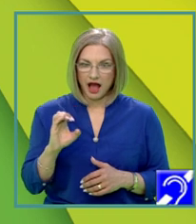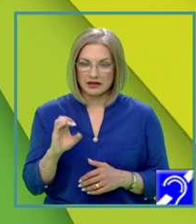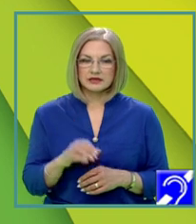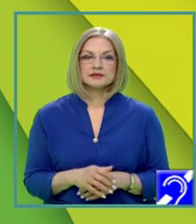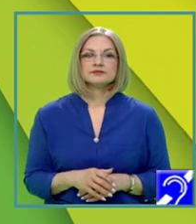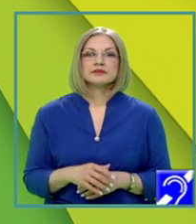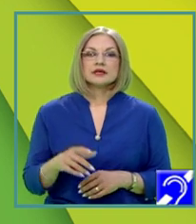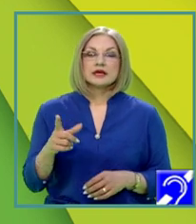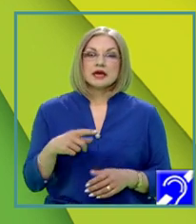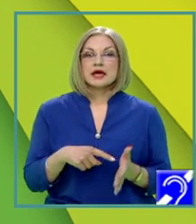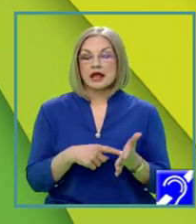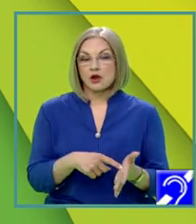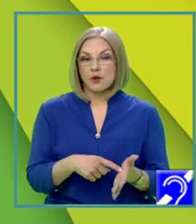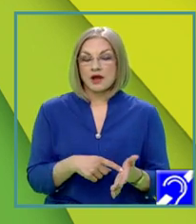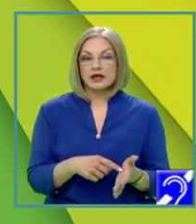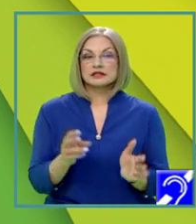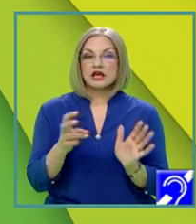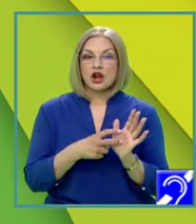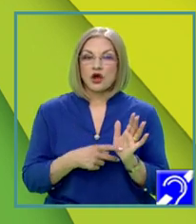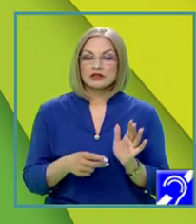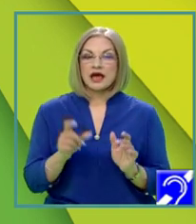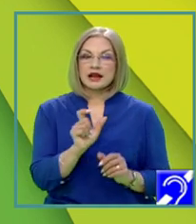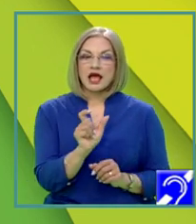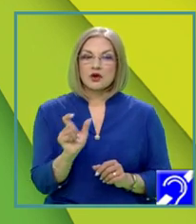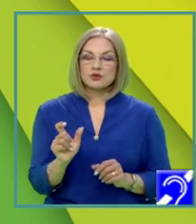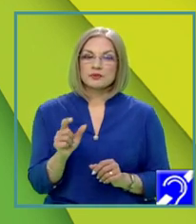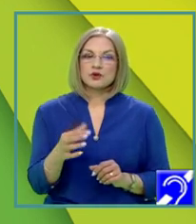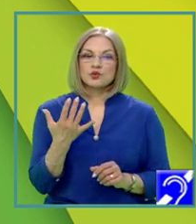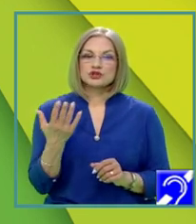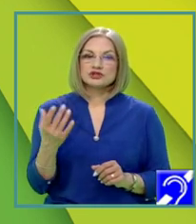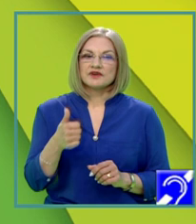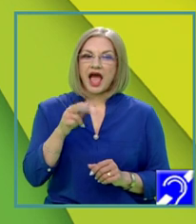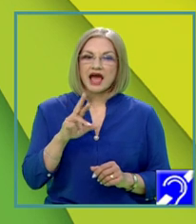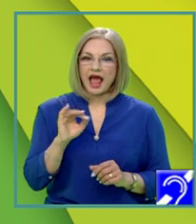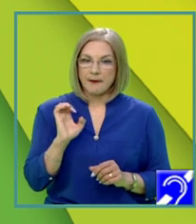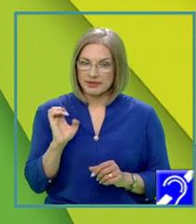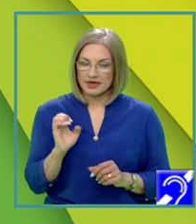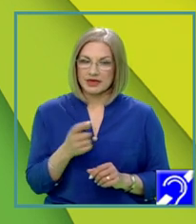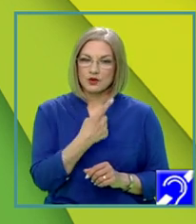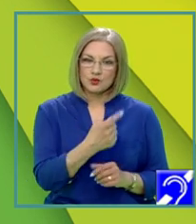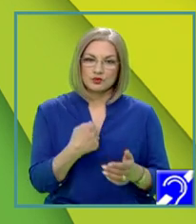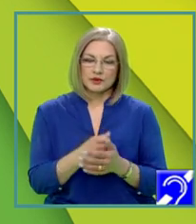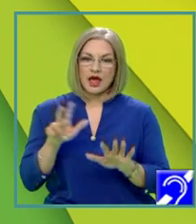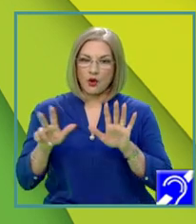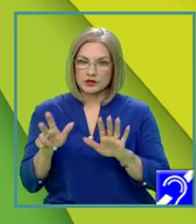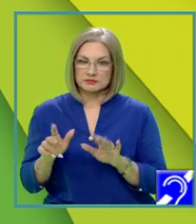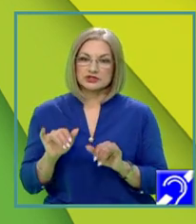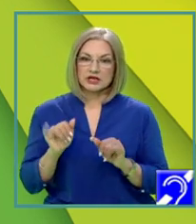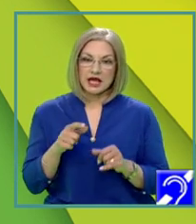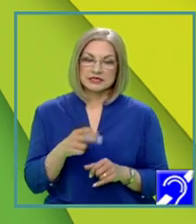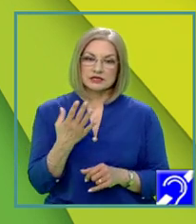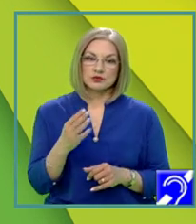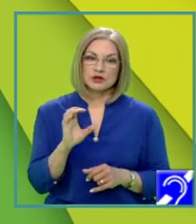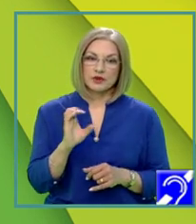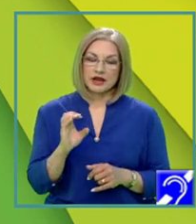pură și aplicată recomandă notarea grupelor cu cifre arabe de la 1 la 8 sprezece cazul în care numărul de electroni de pe